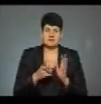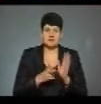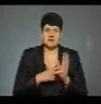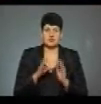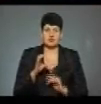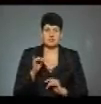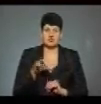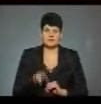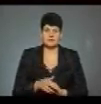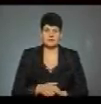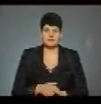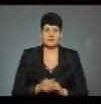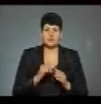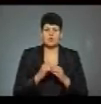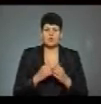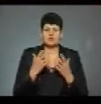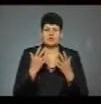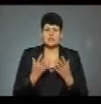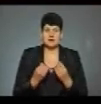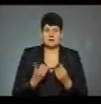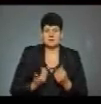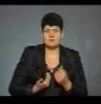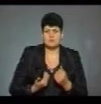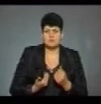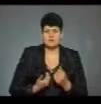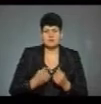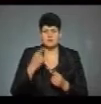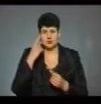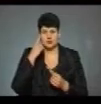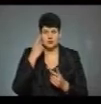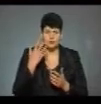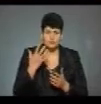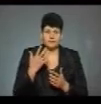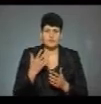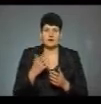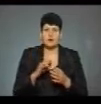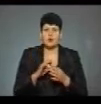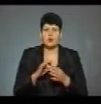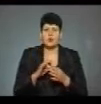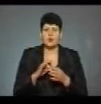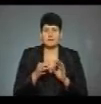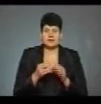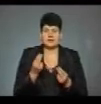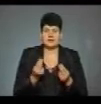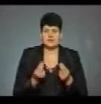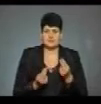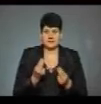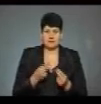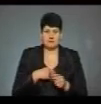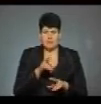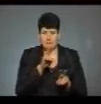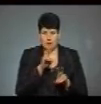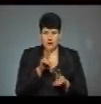січня. Кожен день ми жили з думкою юнацьких олімпійських ігор. Ми